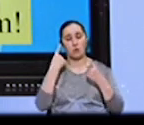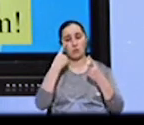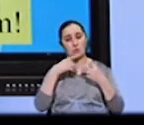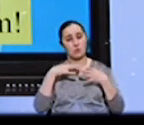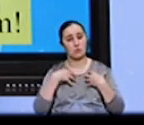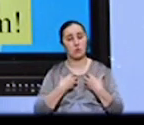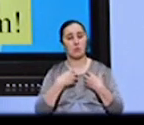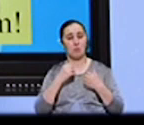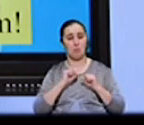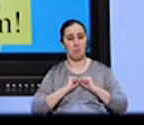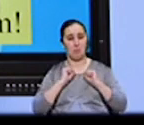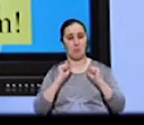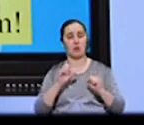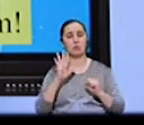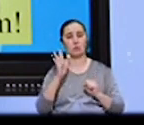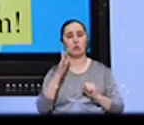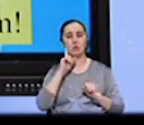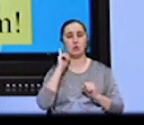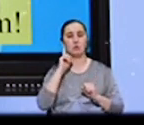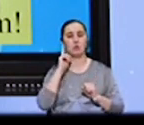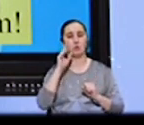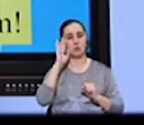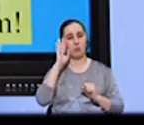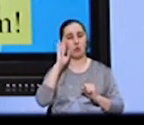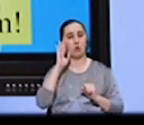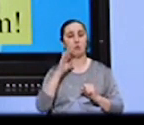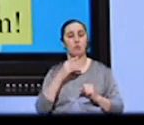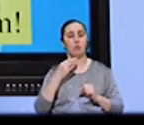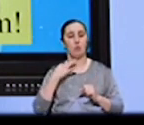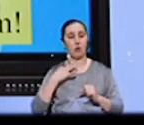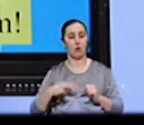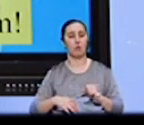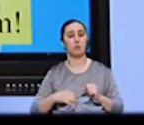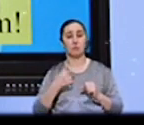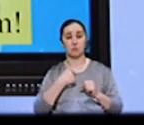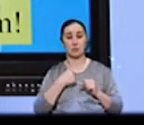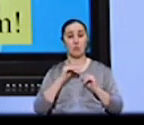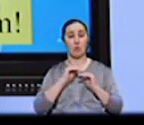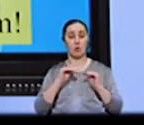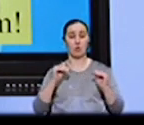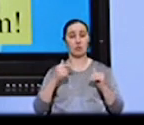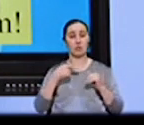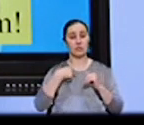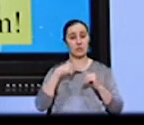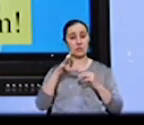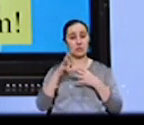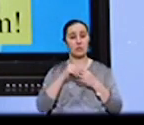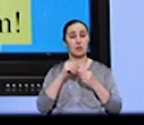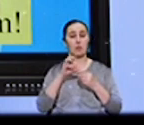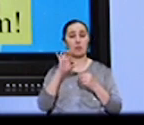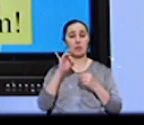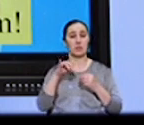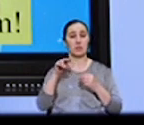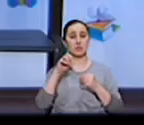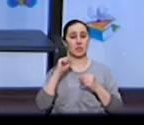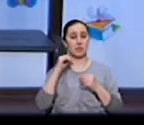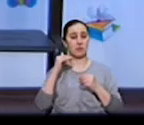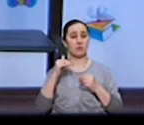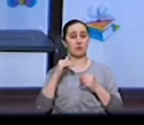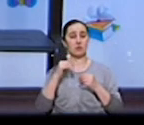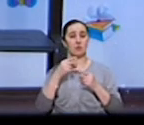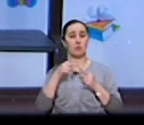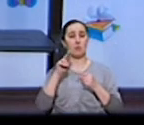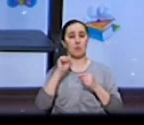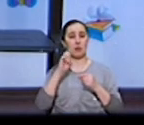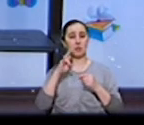so'lib, mart bo'l yoshlikdan ey bolam. Demak, biz bolalarga, ya'ni sizlarga Berdaq